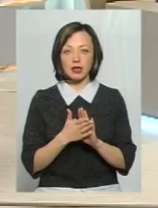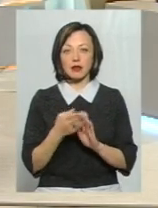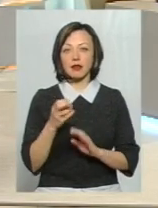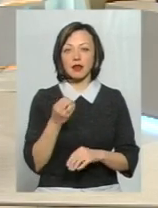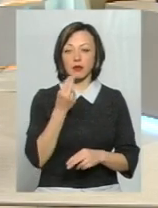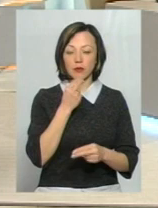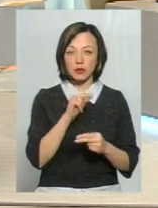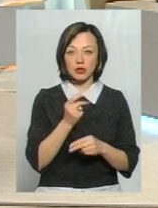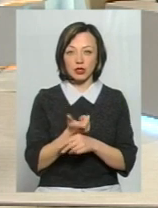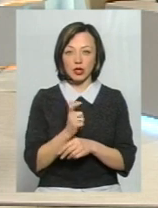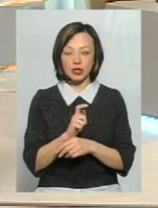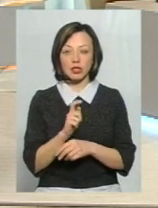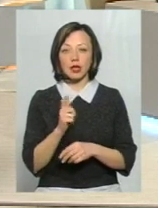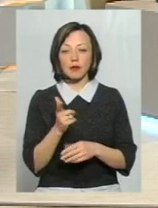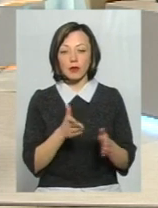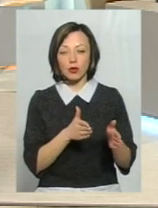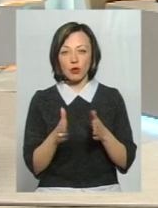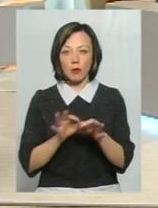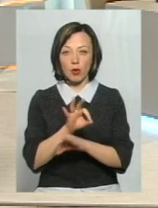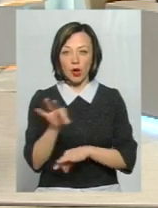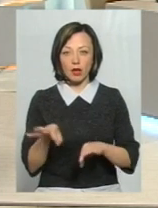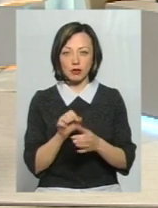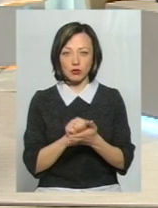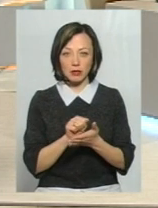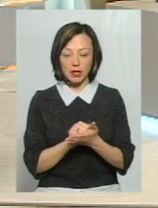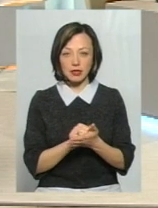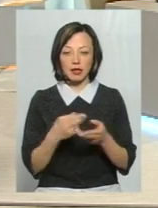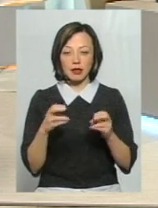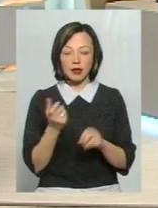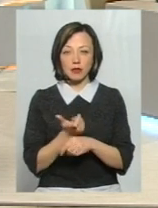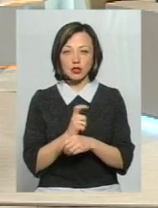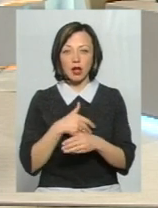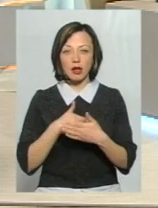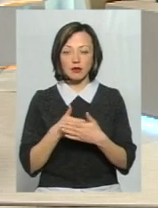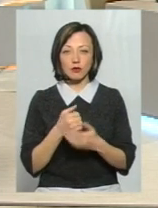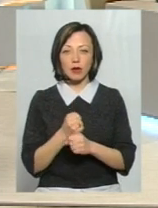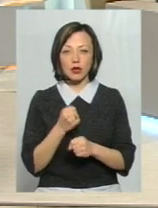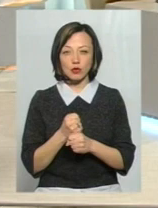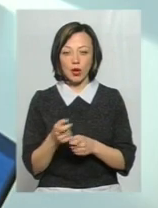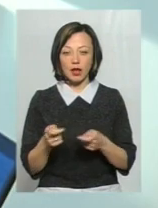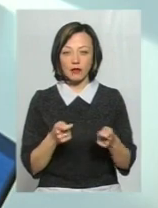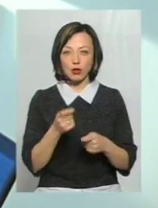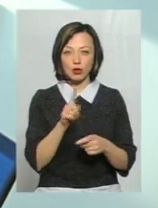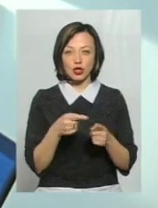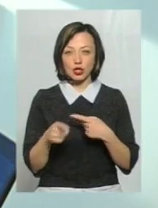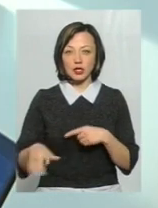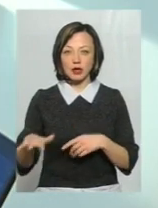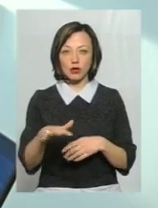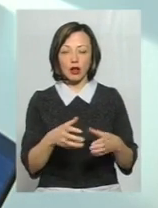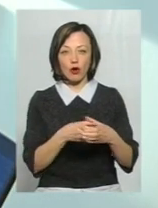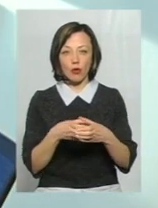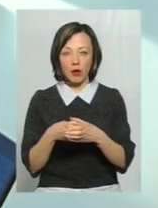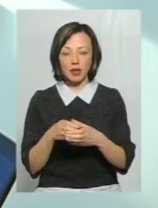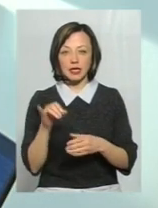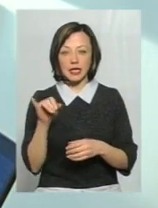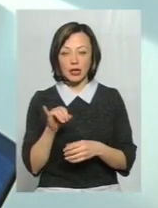де краще працюють, де більше підготовлена проєктно-кошторисна документація, де більш активно працює, скажімо, керівник тої чи іншої територіальної громади.